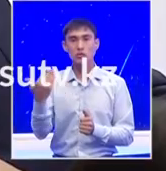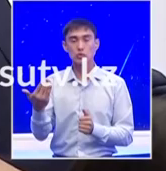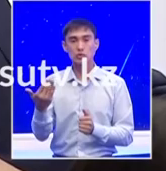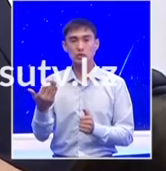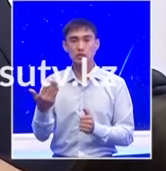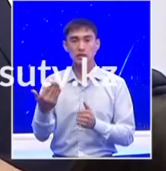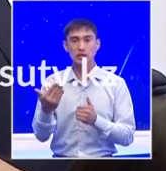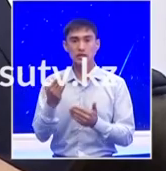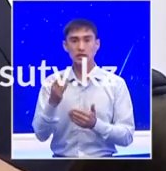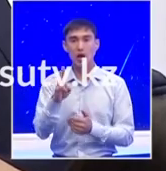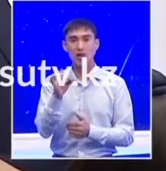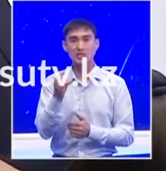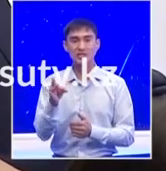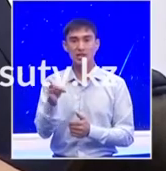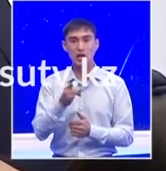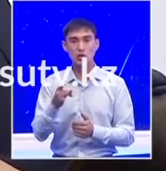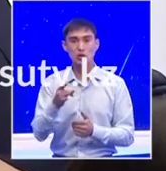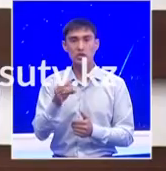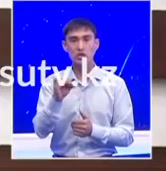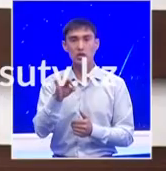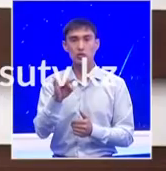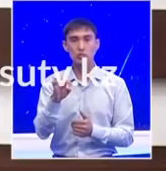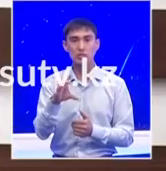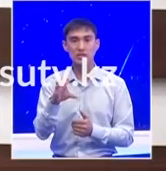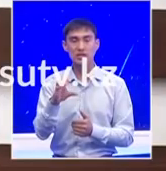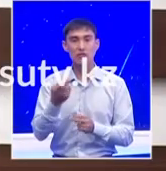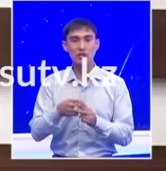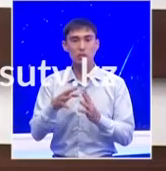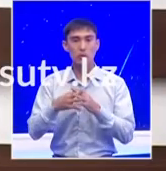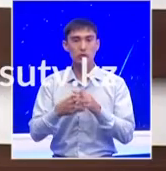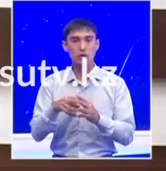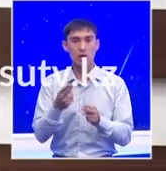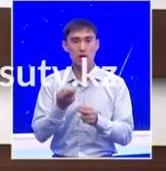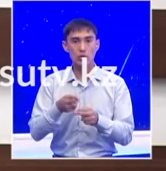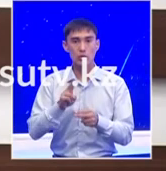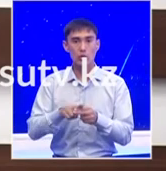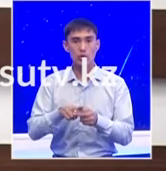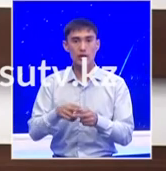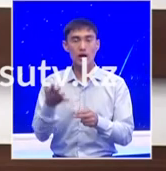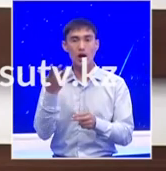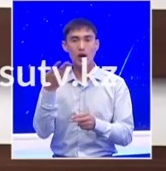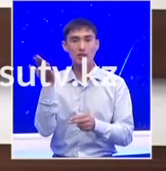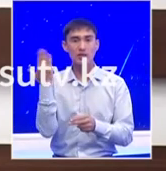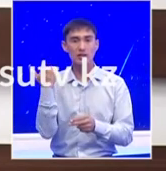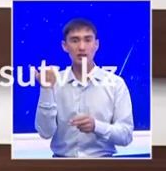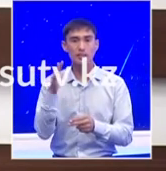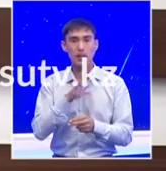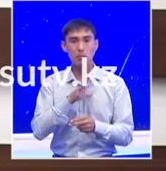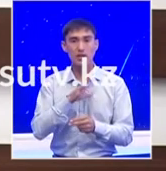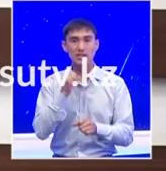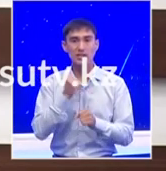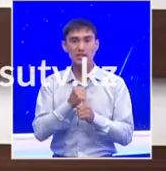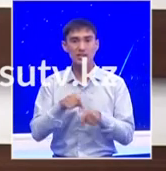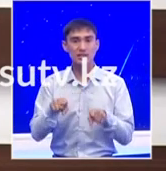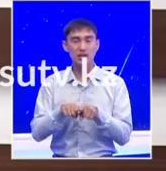стороны Карасайский район, Жанатурмыс, вот эти поселки, которые когда-то были сделаны